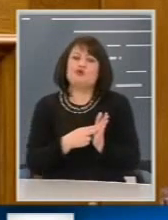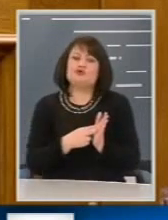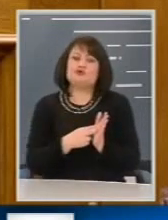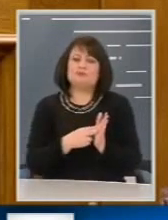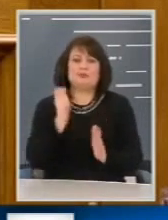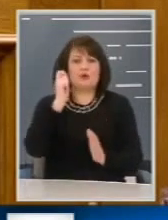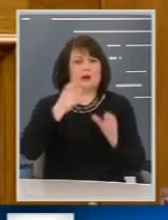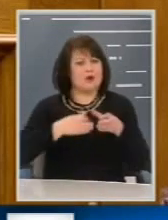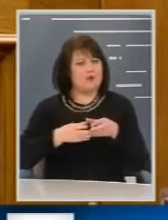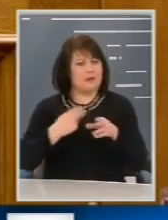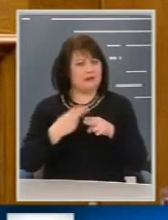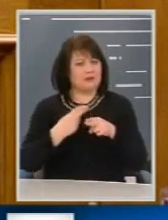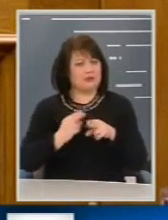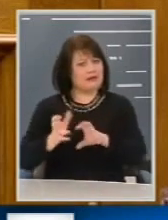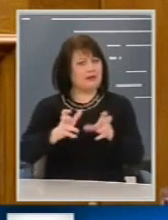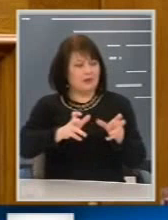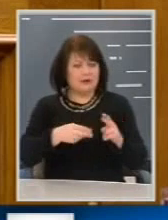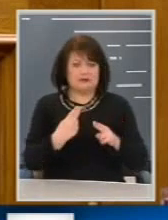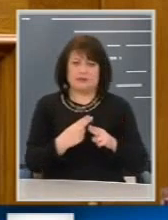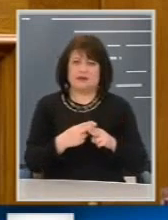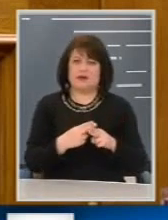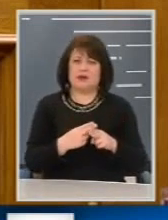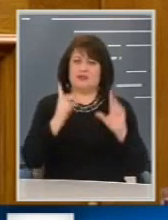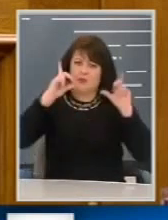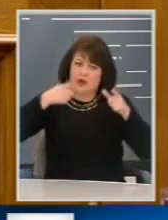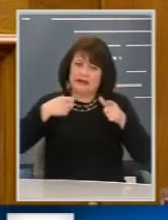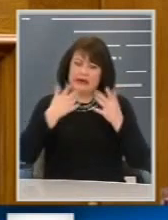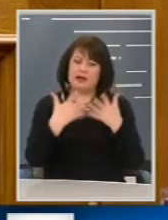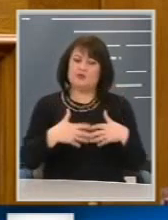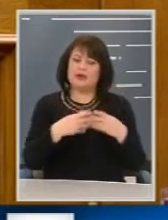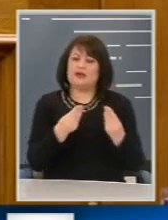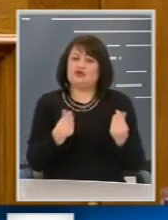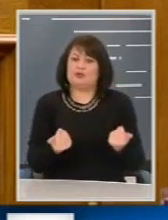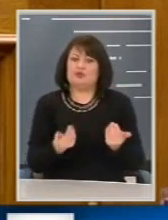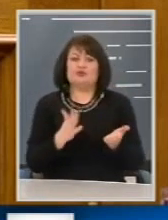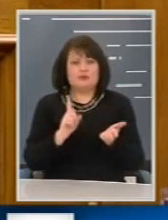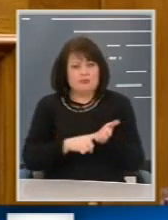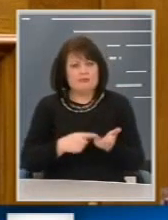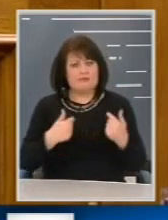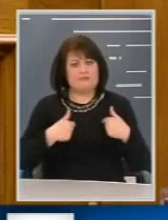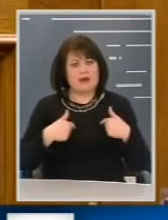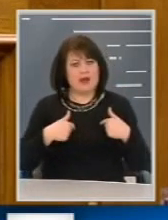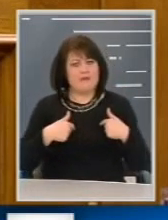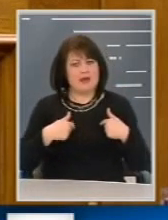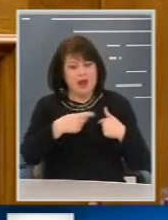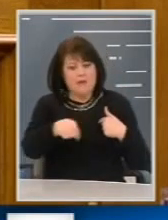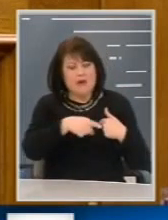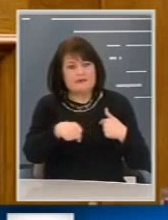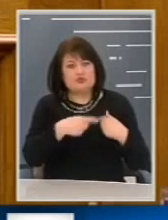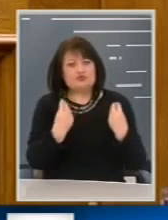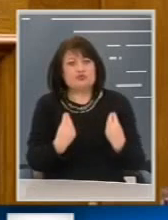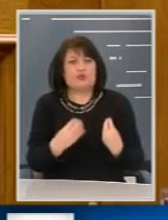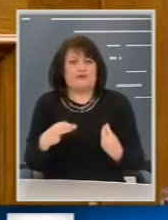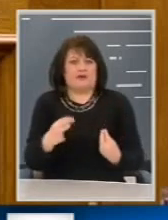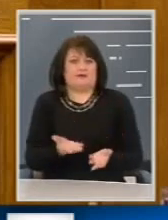τα κόμματα και τα μέσα επικοινωνίας στη λειτουργία της δημοκρατίας μας υποχρεώνει να είμαστε πολύ πιο απαιτητικοί, πιο